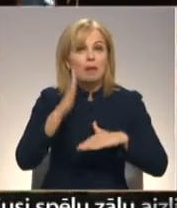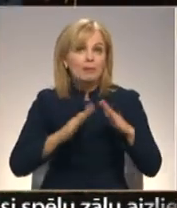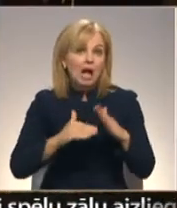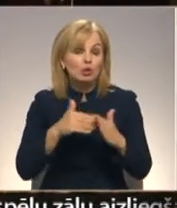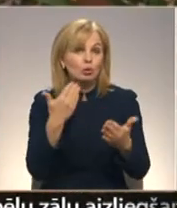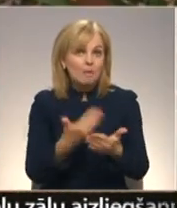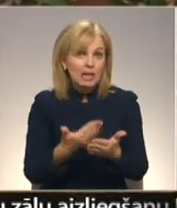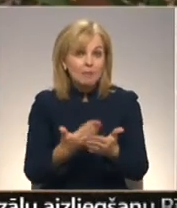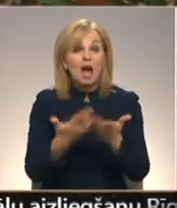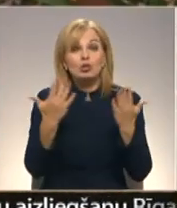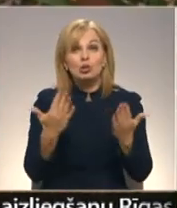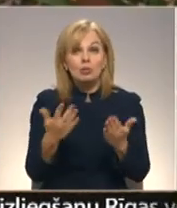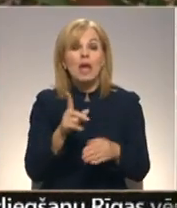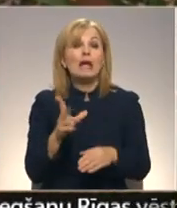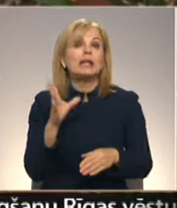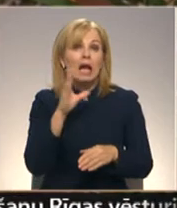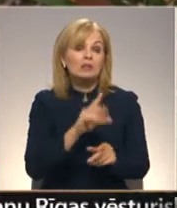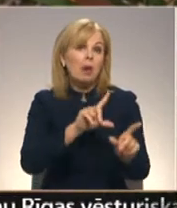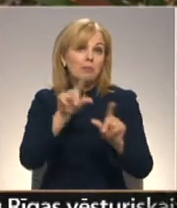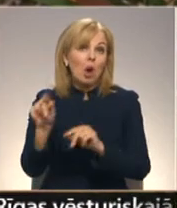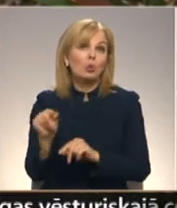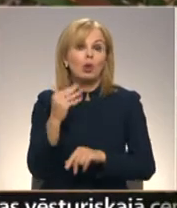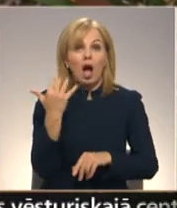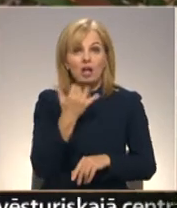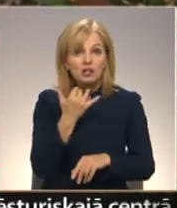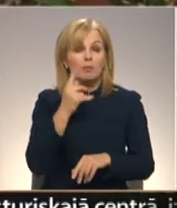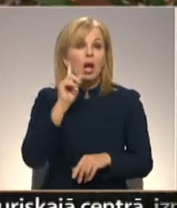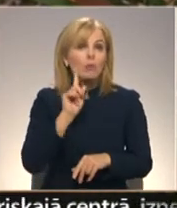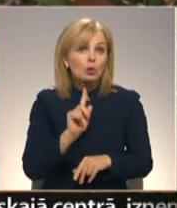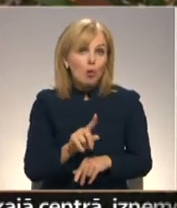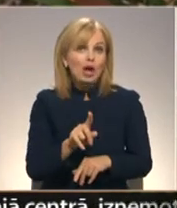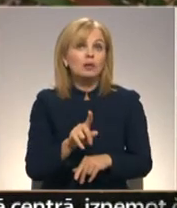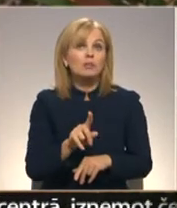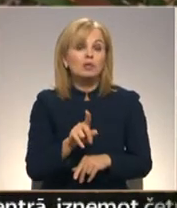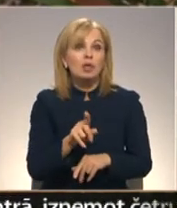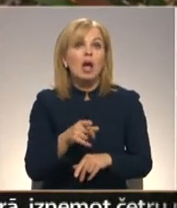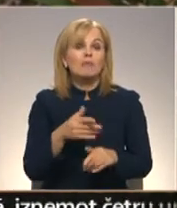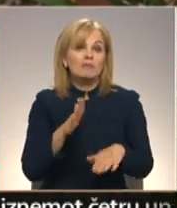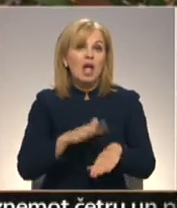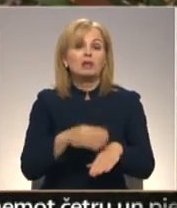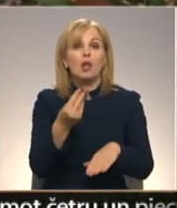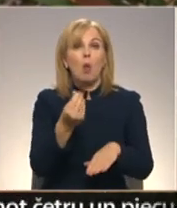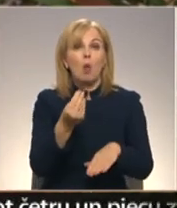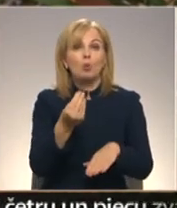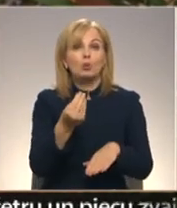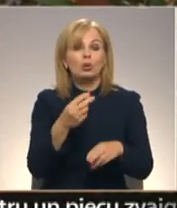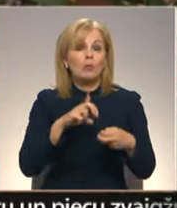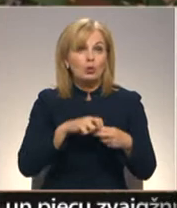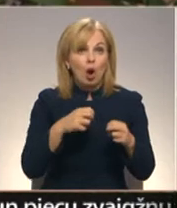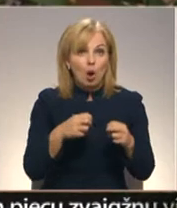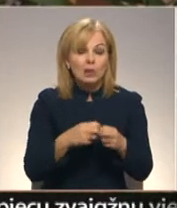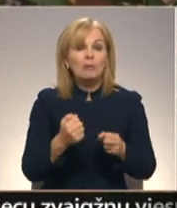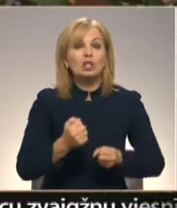un risinājumus. Ir taču iespējas arī braukt uz ārzemēm, jā. Protams, atduramies pret finansiālo jautājumu.